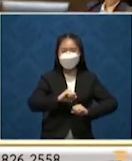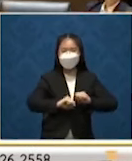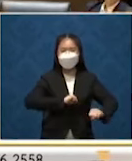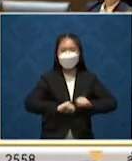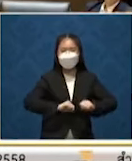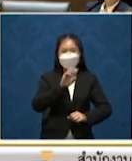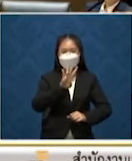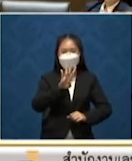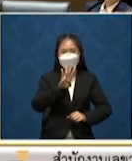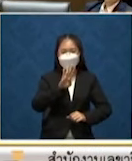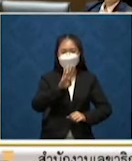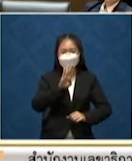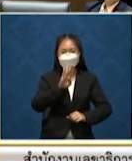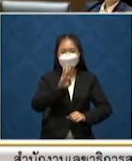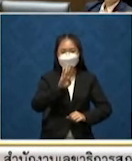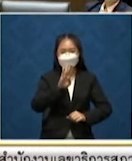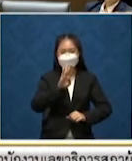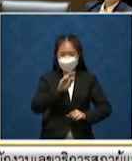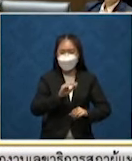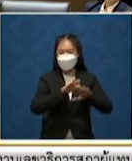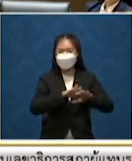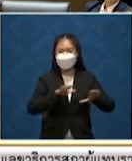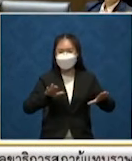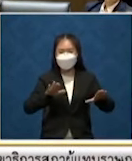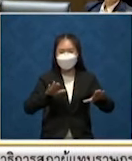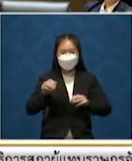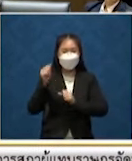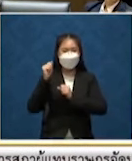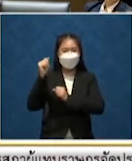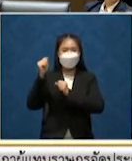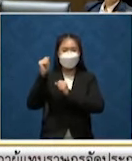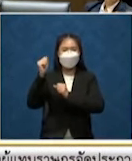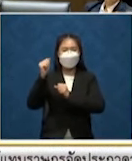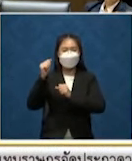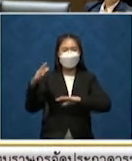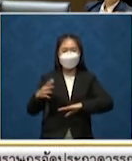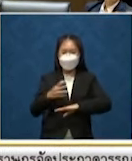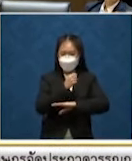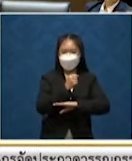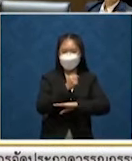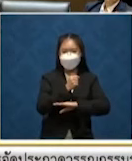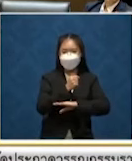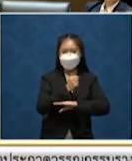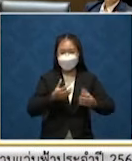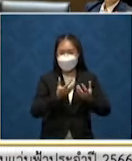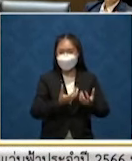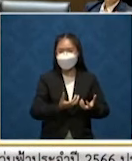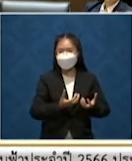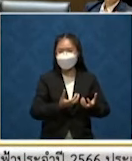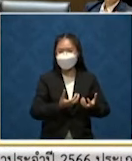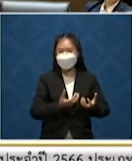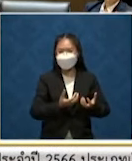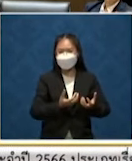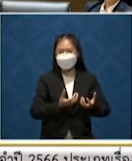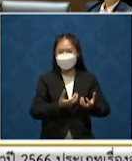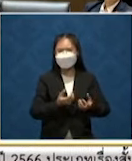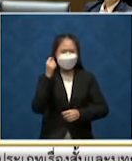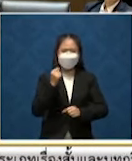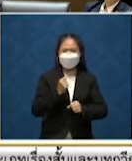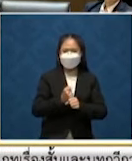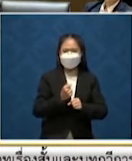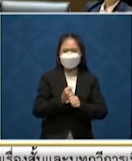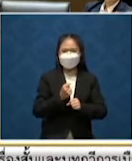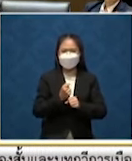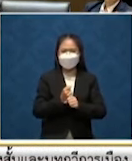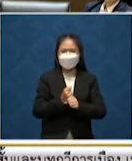ระดมนะฮะใส่ชุดข้อมูลนี้ให้กลุ่มเด็กๆเหล่านี้เด็กเพียงแค่ 14ปีพลเอกประยุทธจันทร์โอชาอภิปรายใน